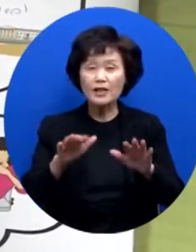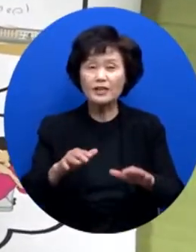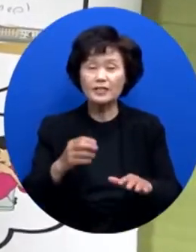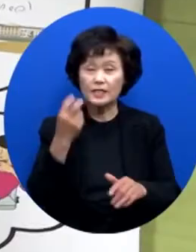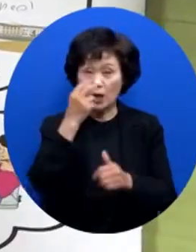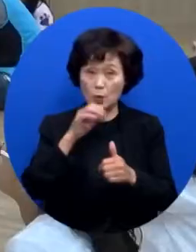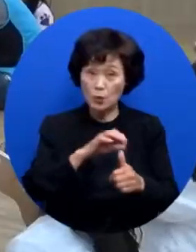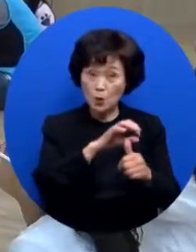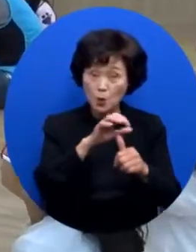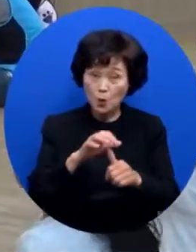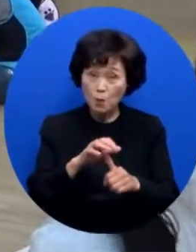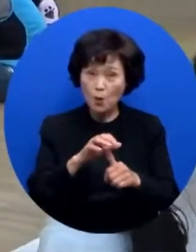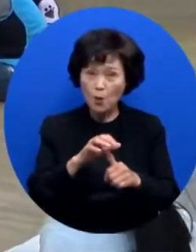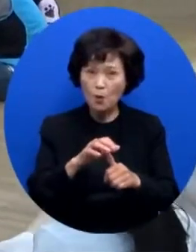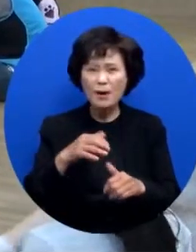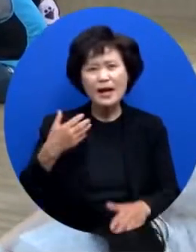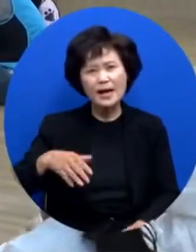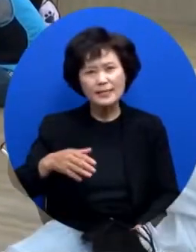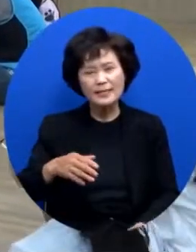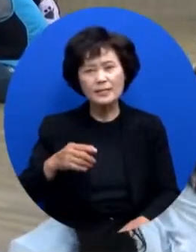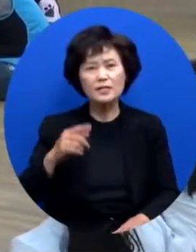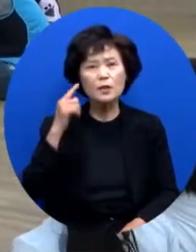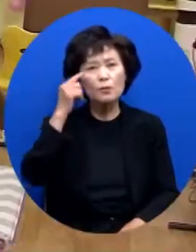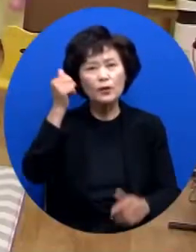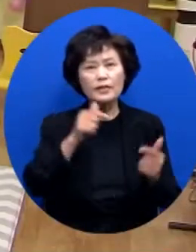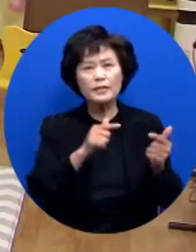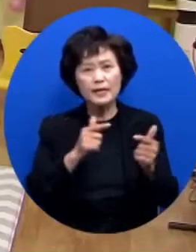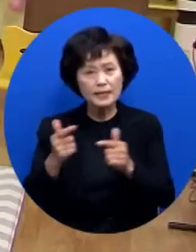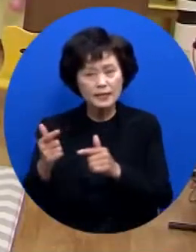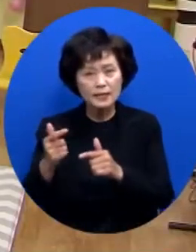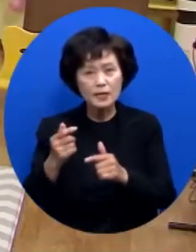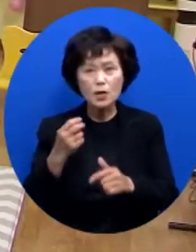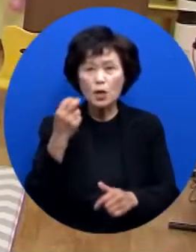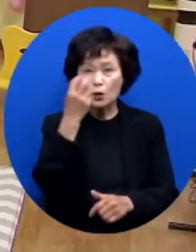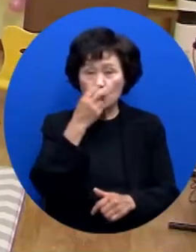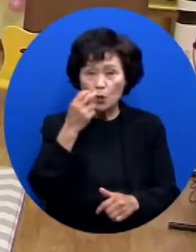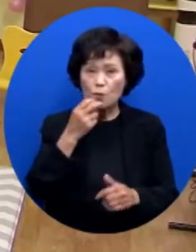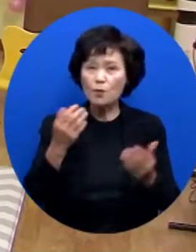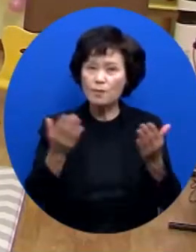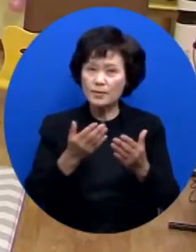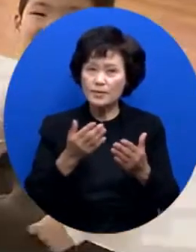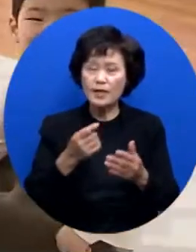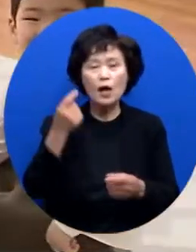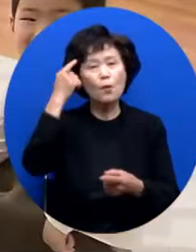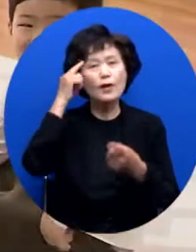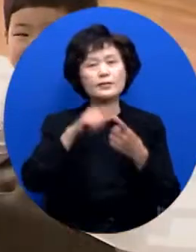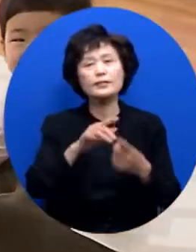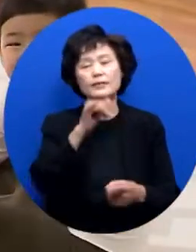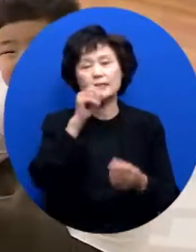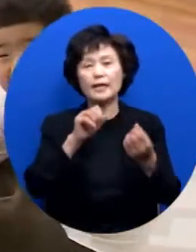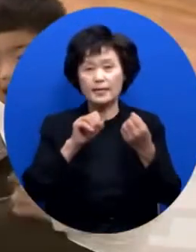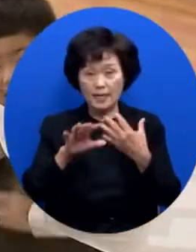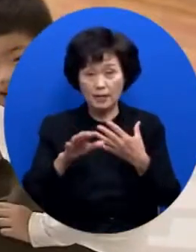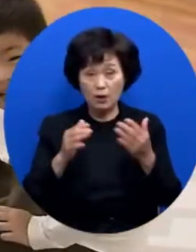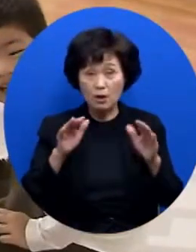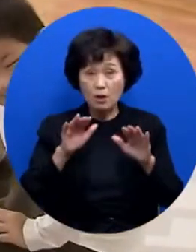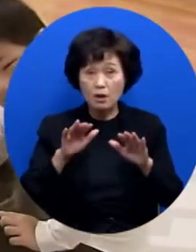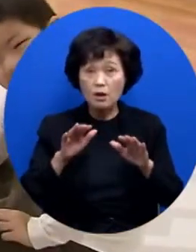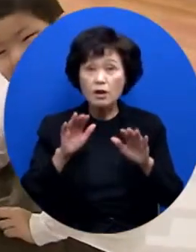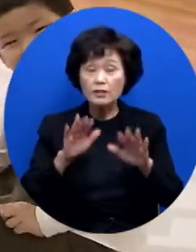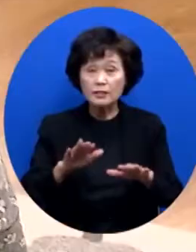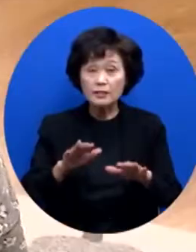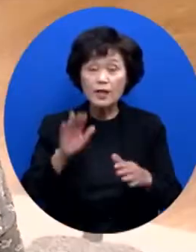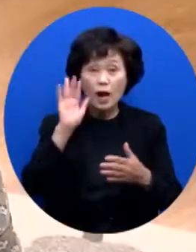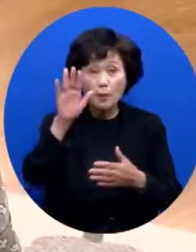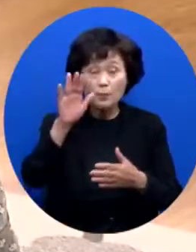돌봄사역을 하지 않는 목회자 90%가 돌봄사역에 관심이 있다고 응답했으며 실제 사역할 의향이